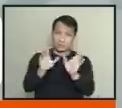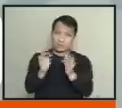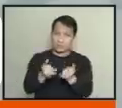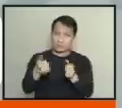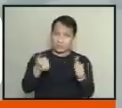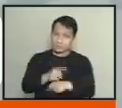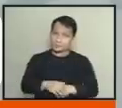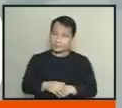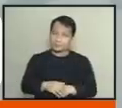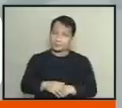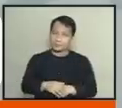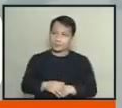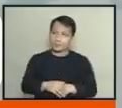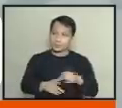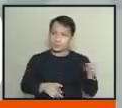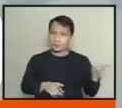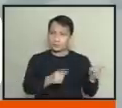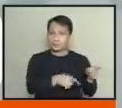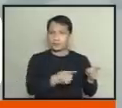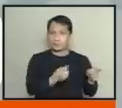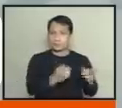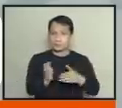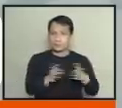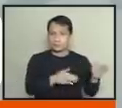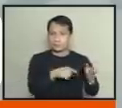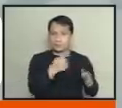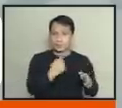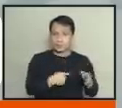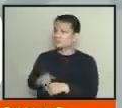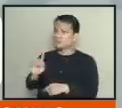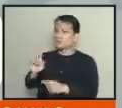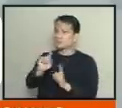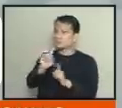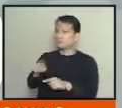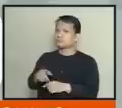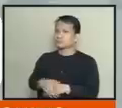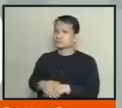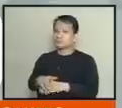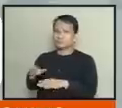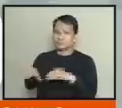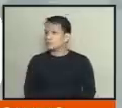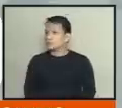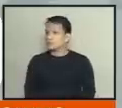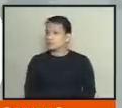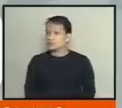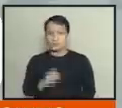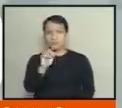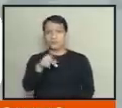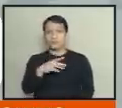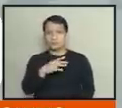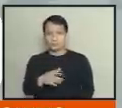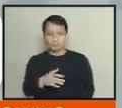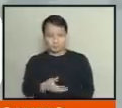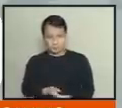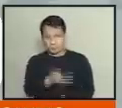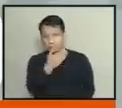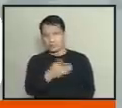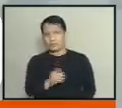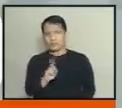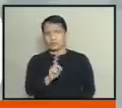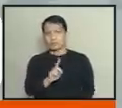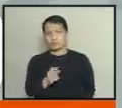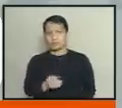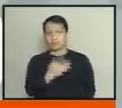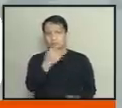ninyo? Opo. Kaso siya, sir, ano pong plano niya? Kasi gusto niya sa bahay. Aalis po talaga ako dun, sir. Okay, sige. Magkano tayo? Kung anong